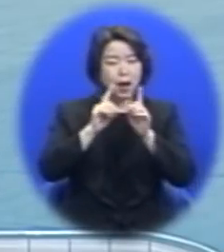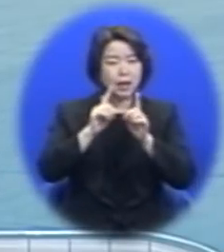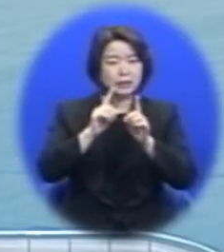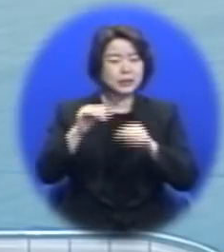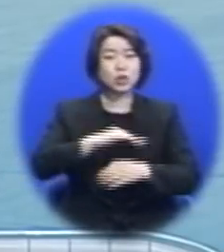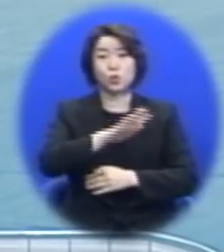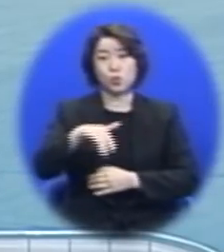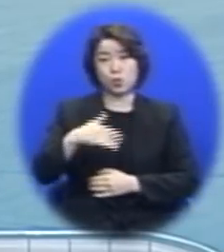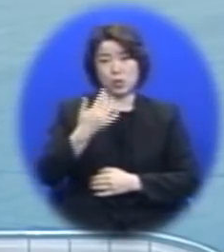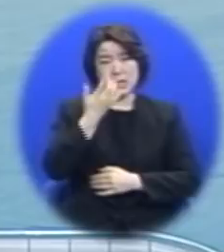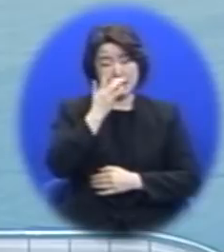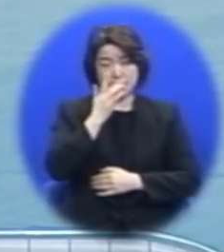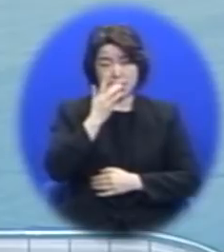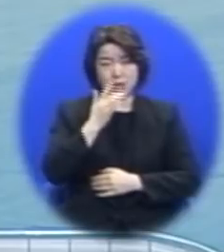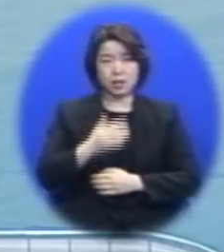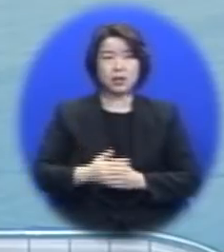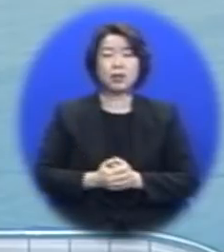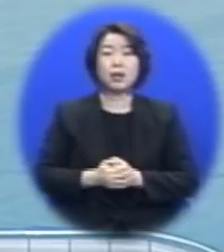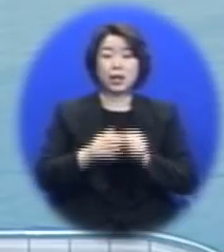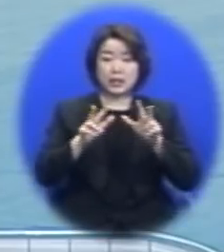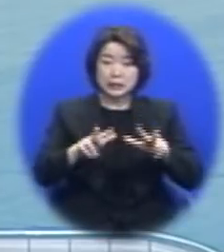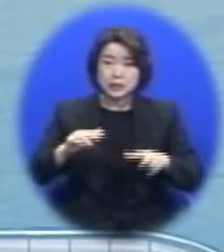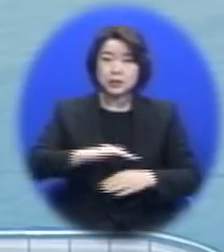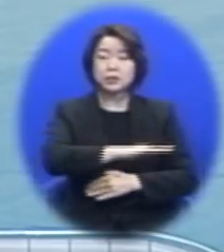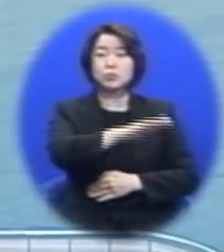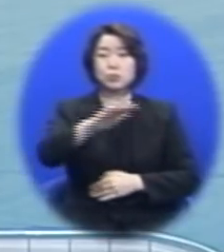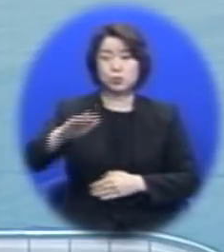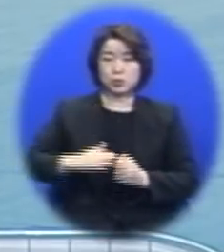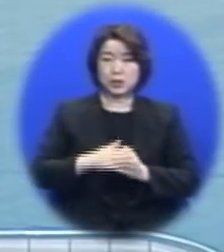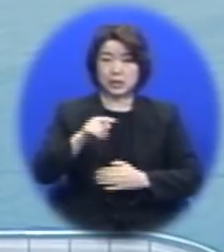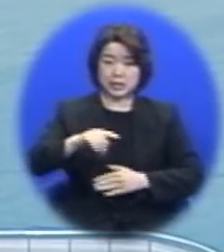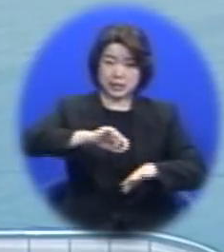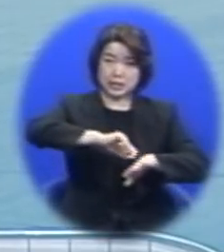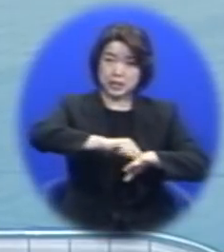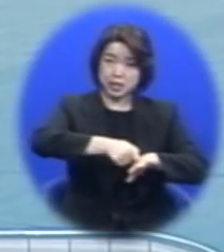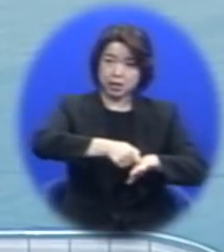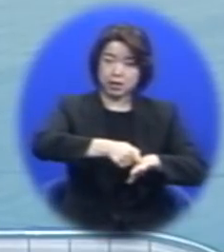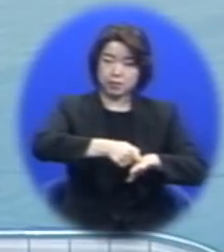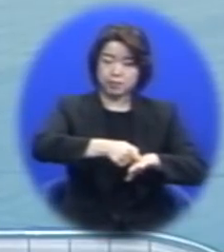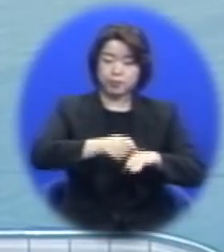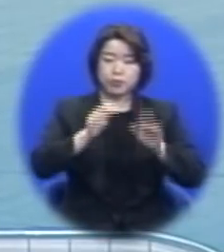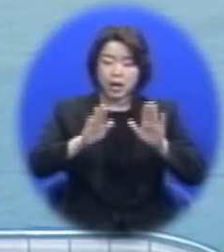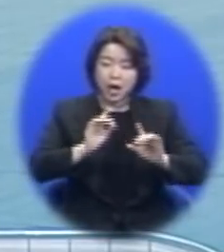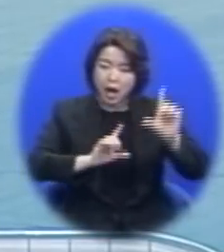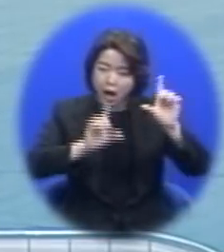알기는 어렵지만 지금 우리들은 이 재앙이